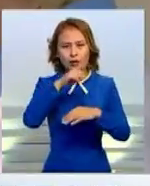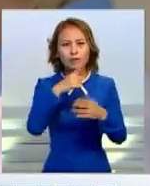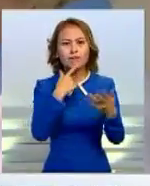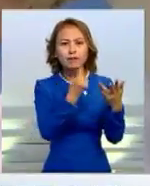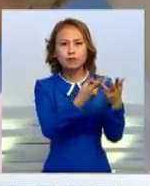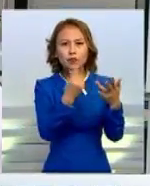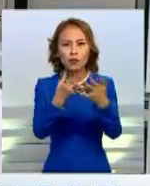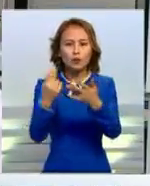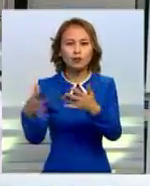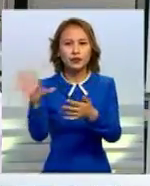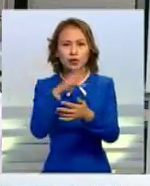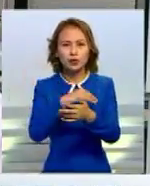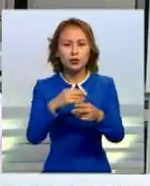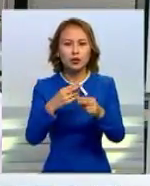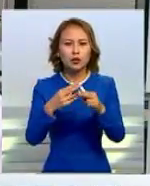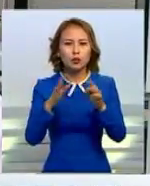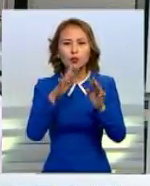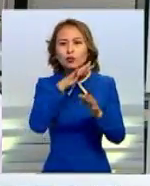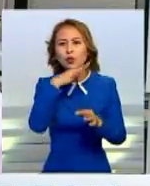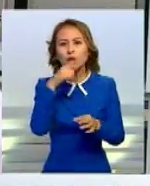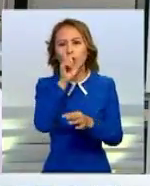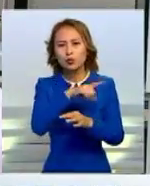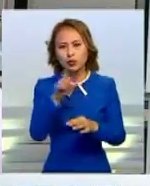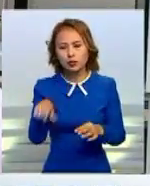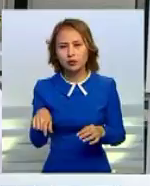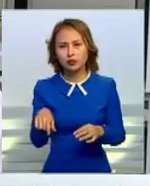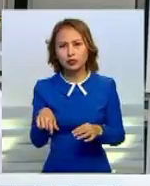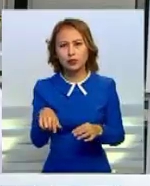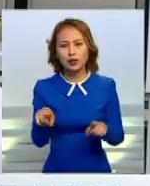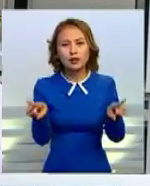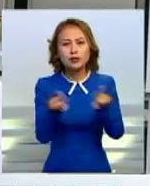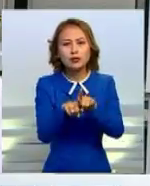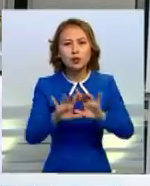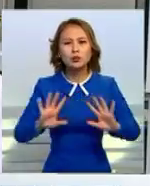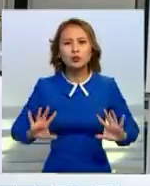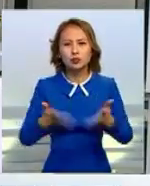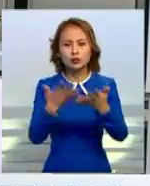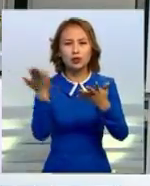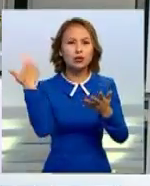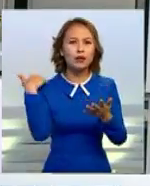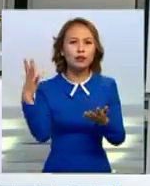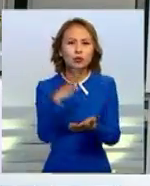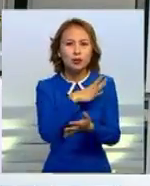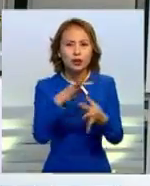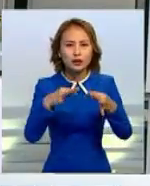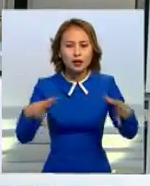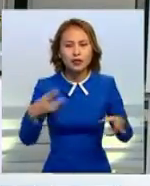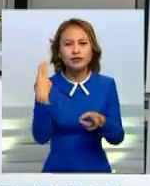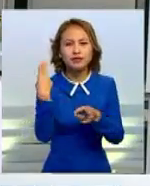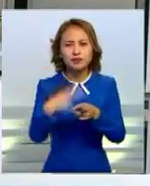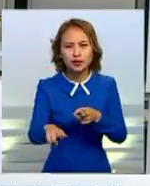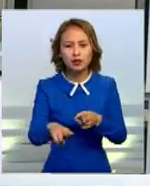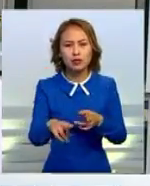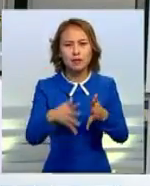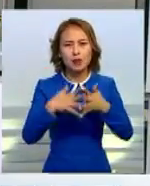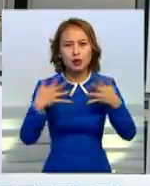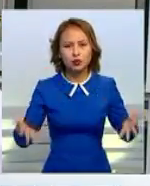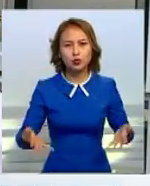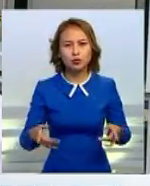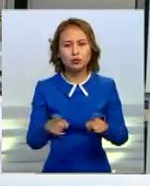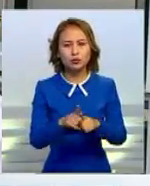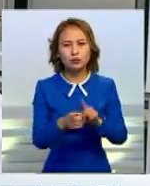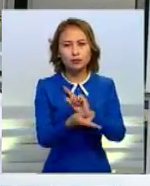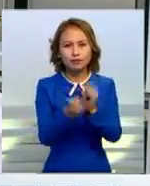зерттеліп, қуанышқа орай жаңағыдай көпшілік адамның сол сәттерде жаңағыдай үлкен доза деп айтамыз,